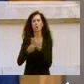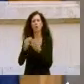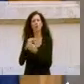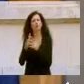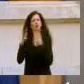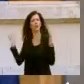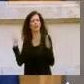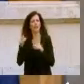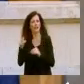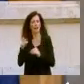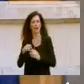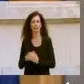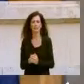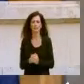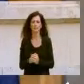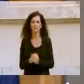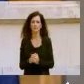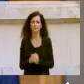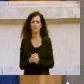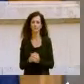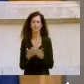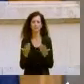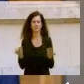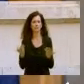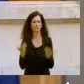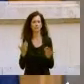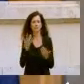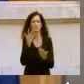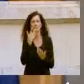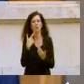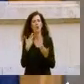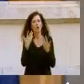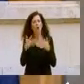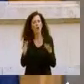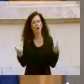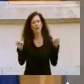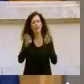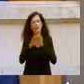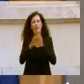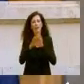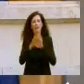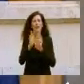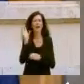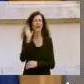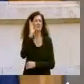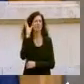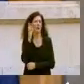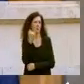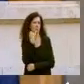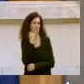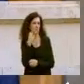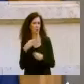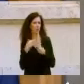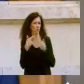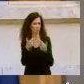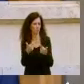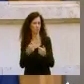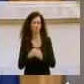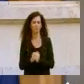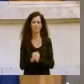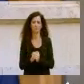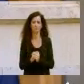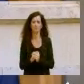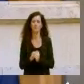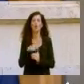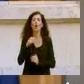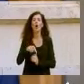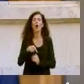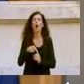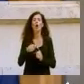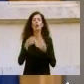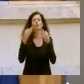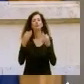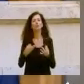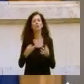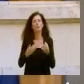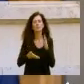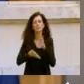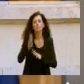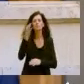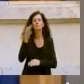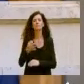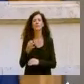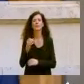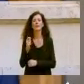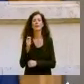con un piccolo esempio oggi è partito il freccia rossa per la prima